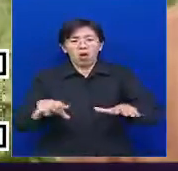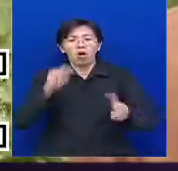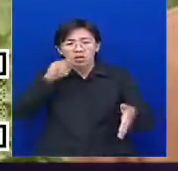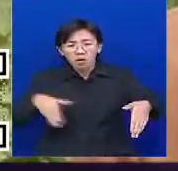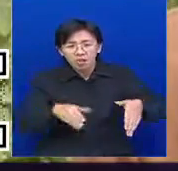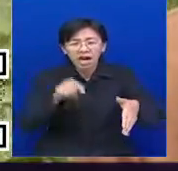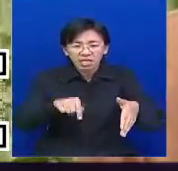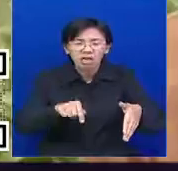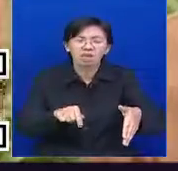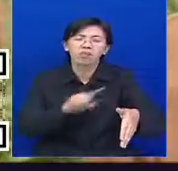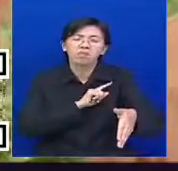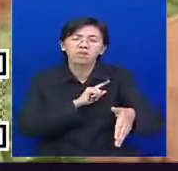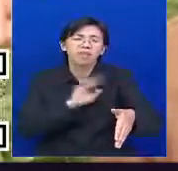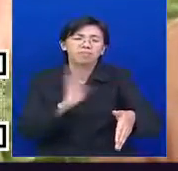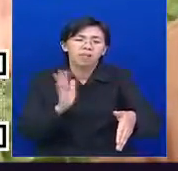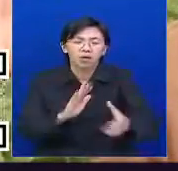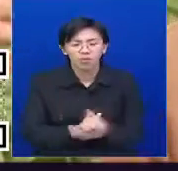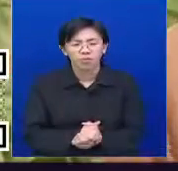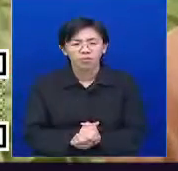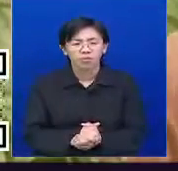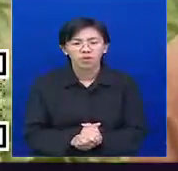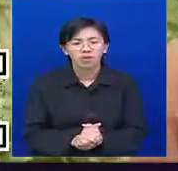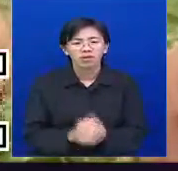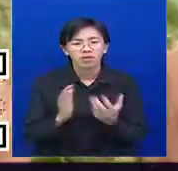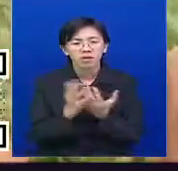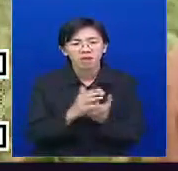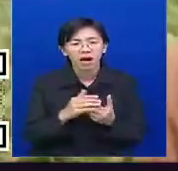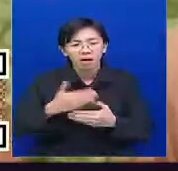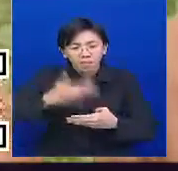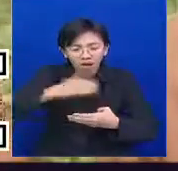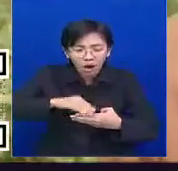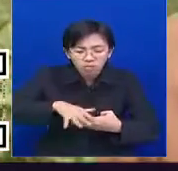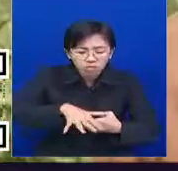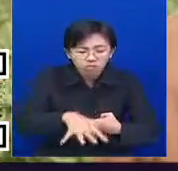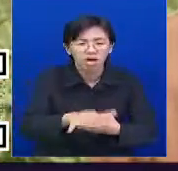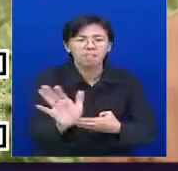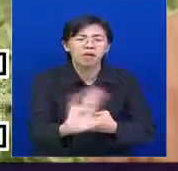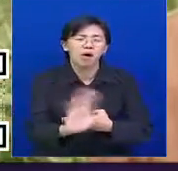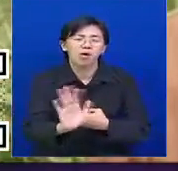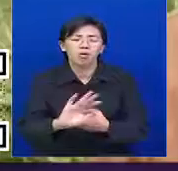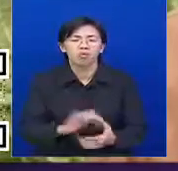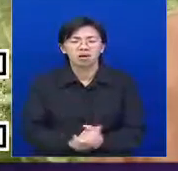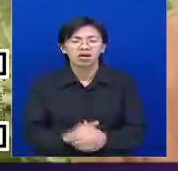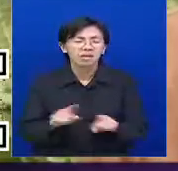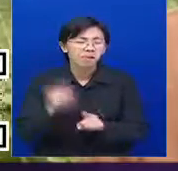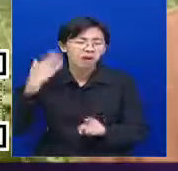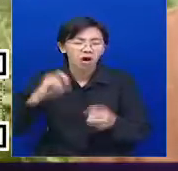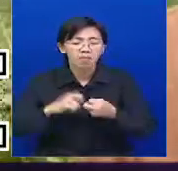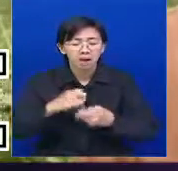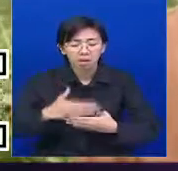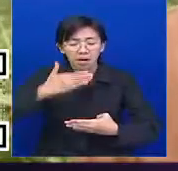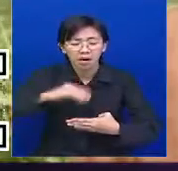น้อยแม่น้ำตาจีนคงไม่ปล่อยให้ผักตบชวาเปิดประตูแล้วปล่อยไปเหมือนอดีตนะครับไม่